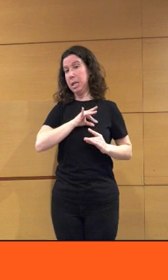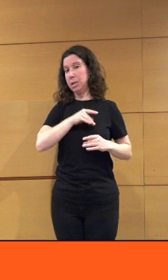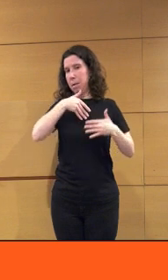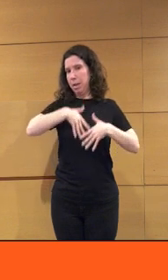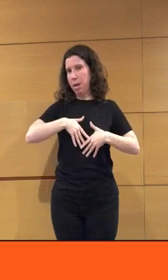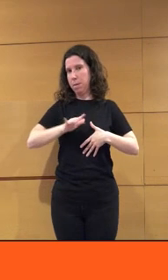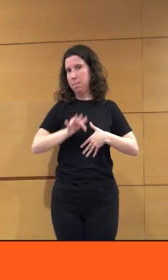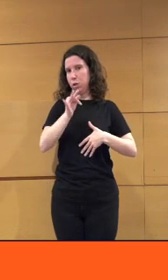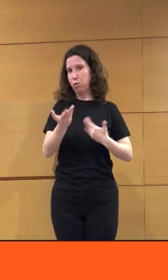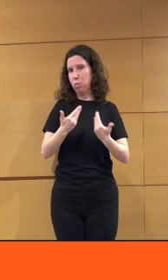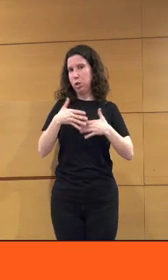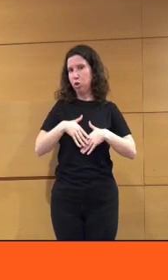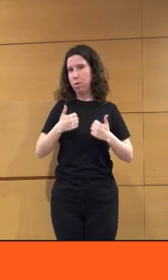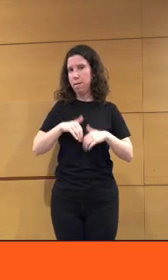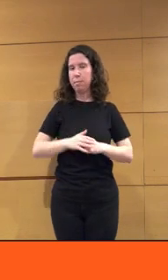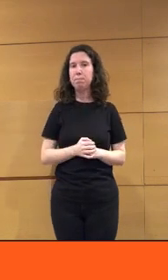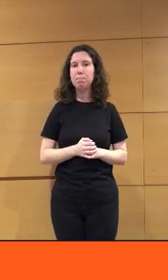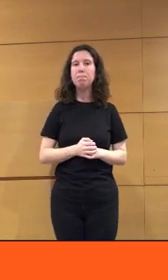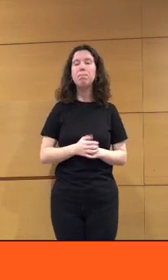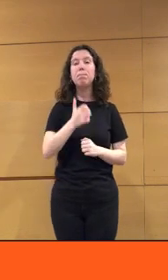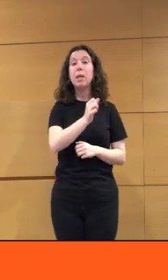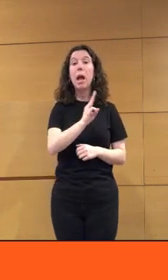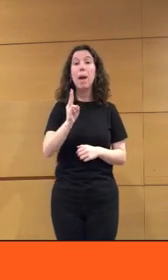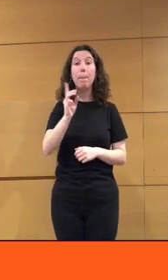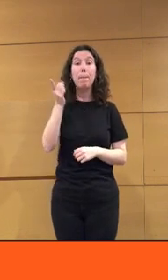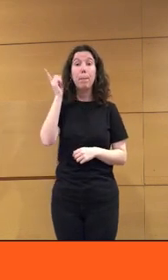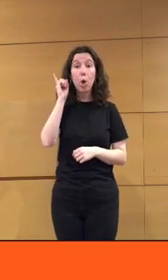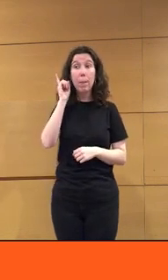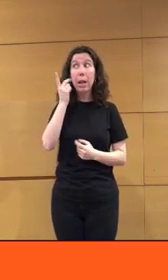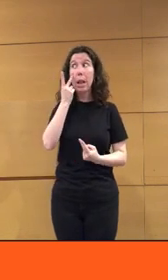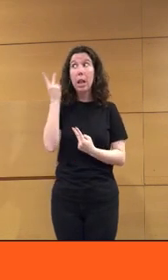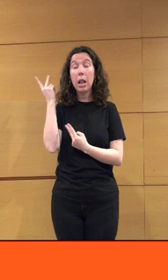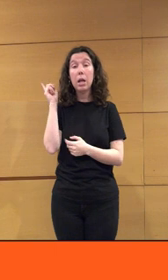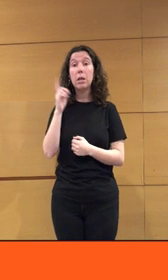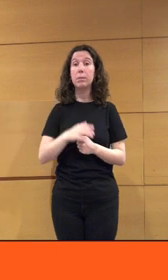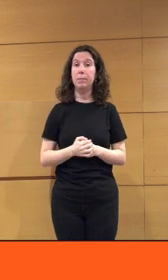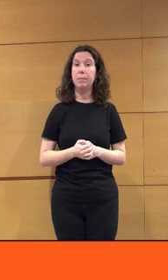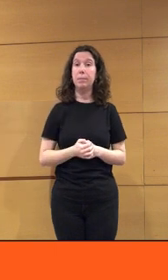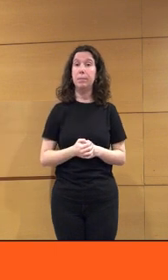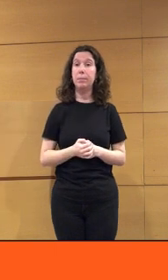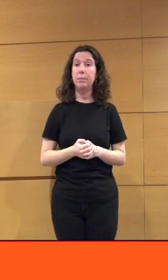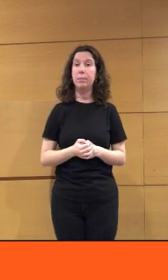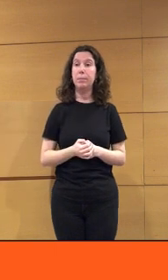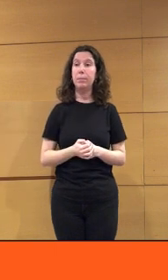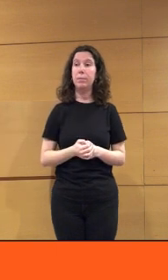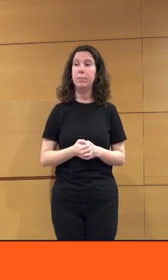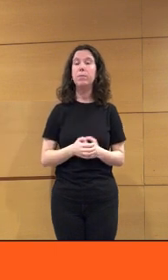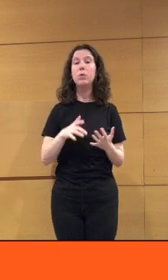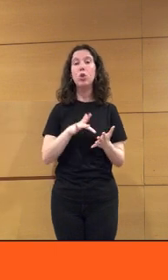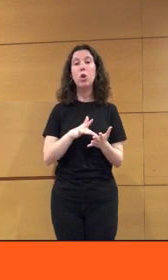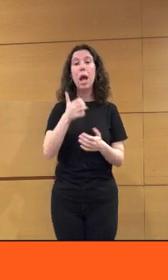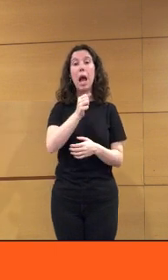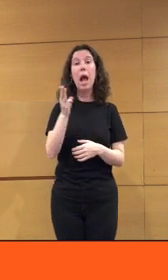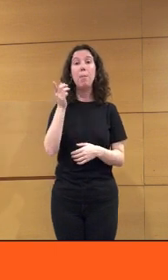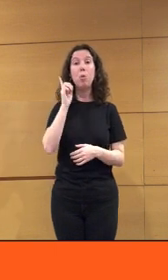formació. En les aplicacions mòbils, bé, ens havíem trobat que es publicaven aplicacions